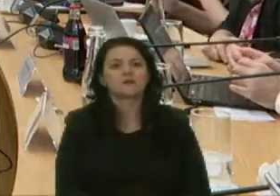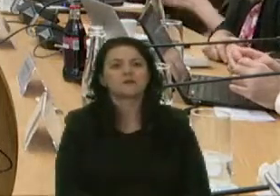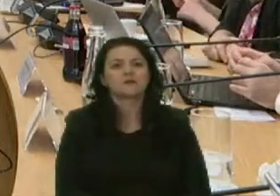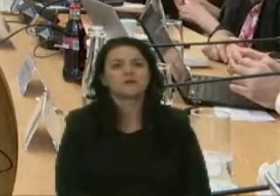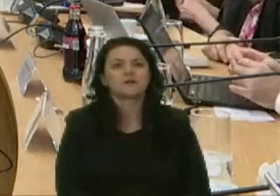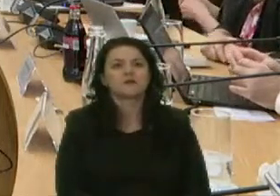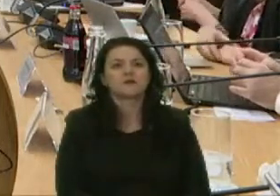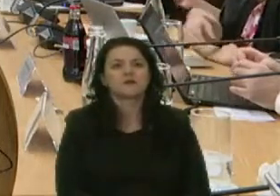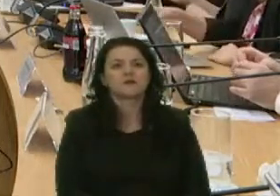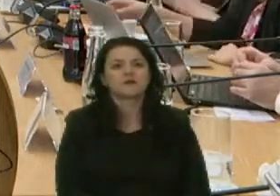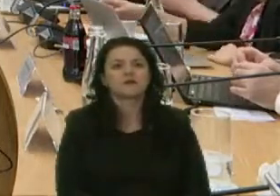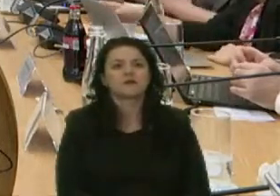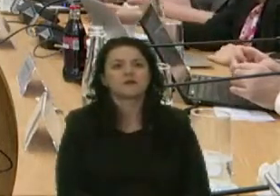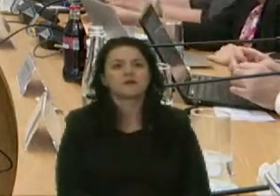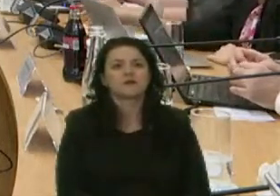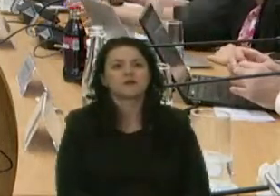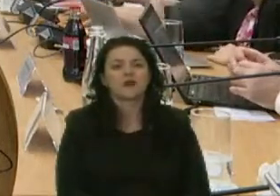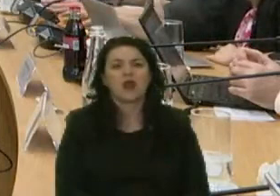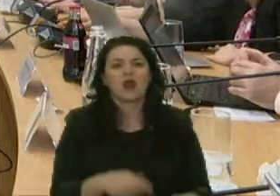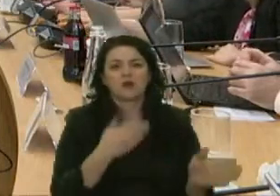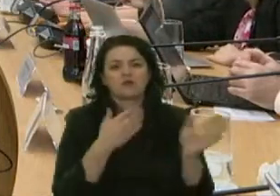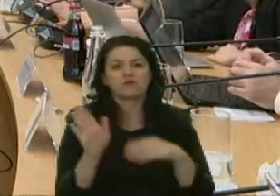supun la vot proiectul numărul